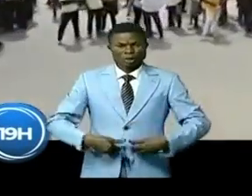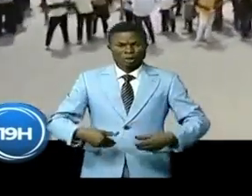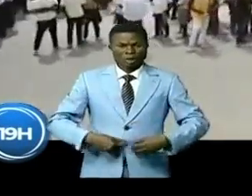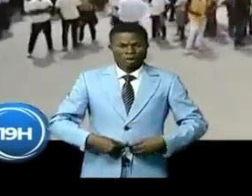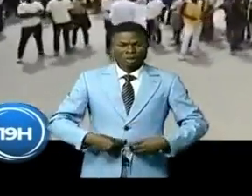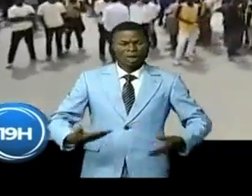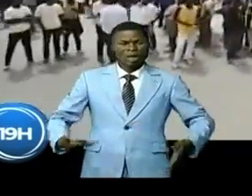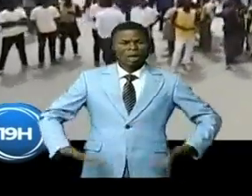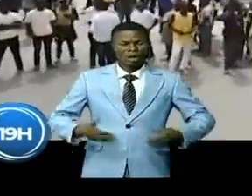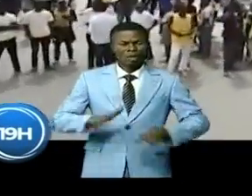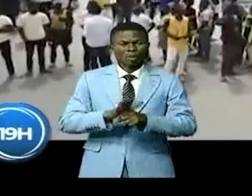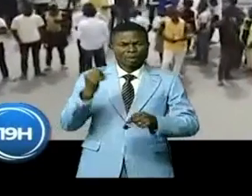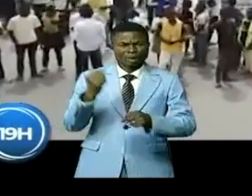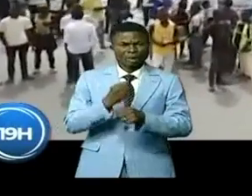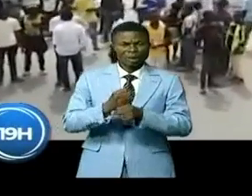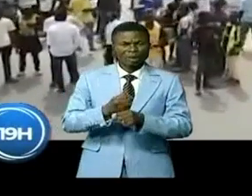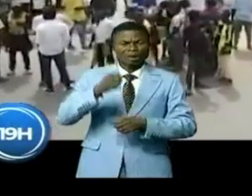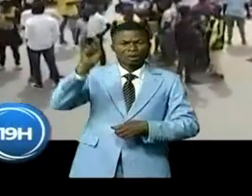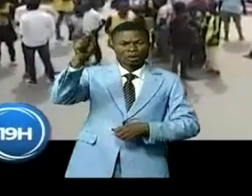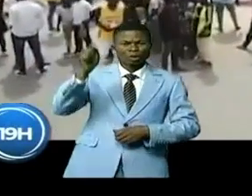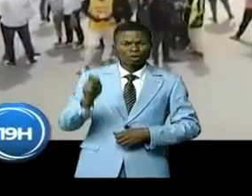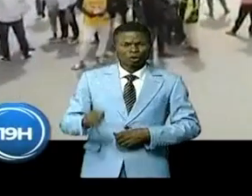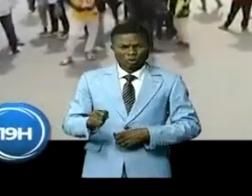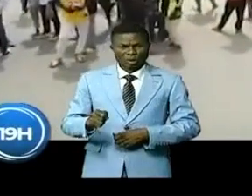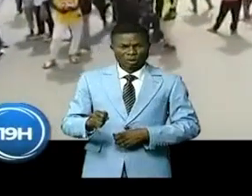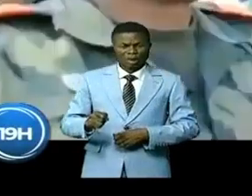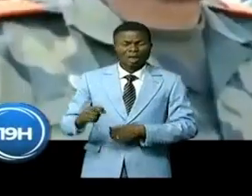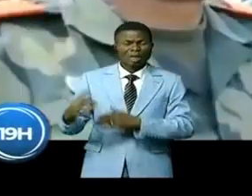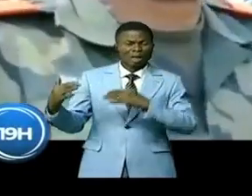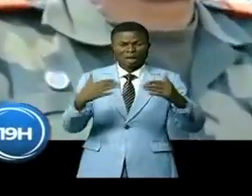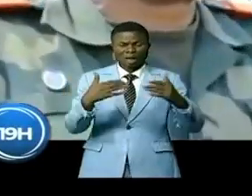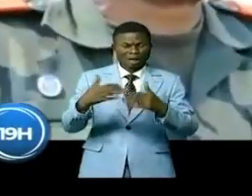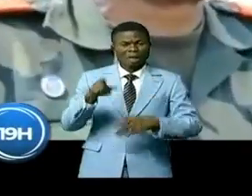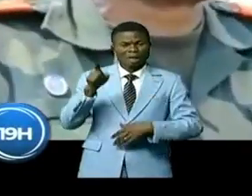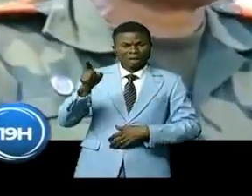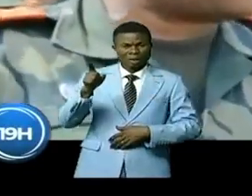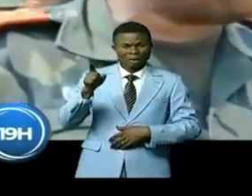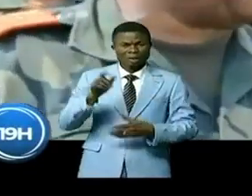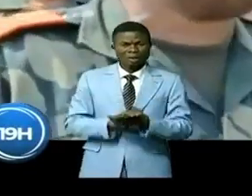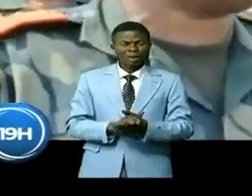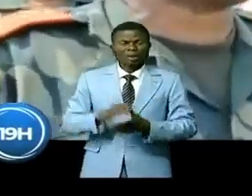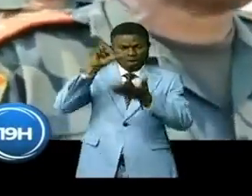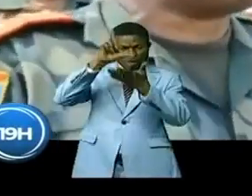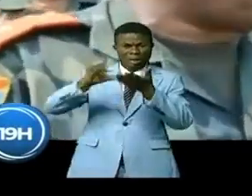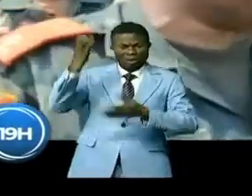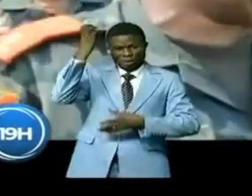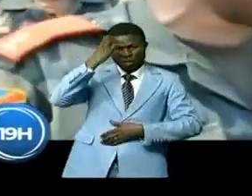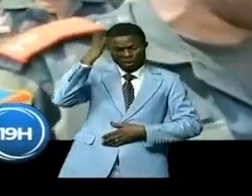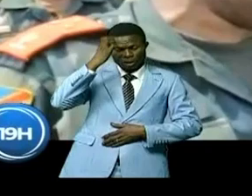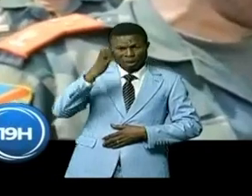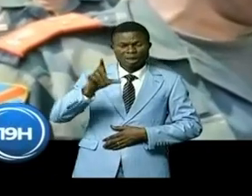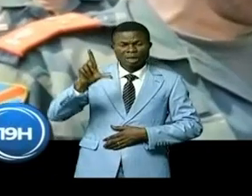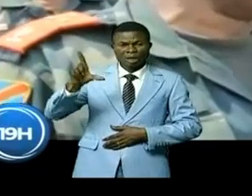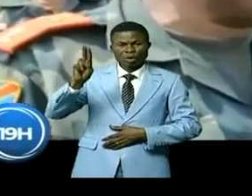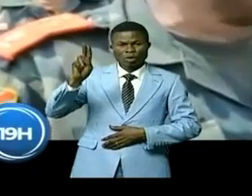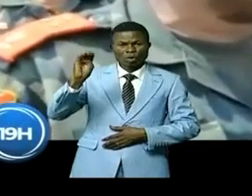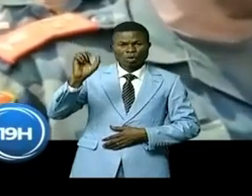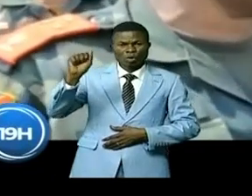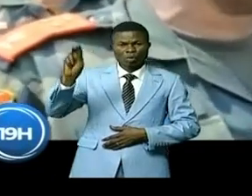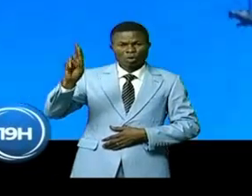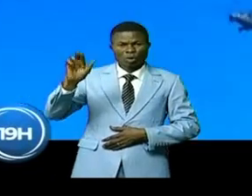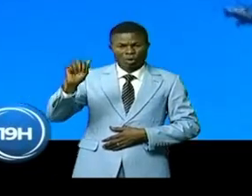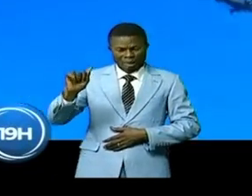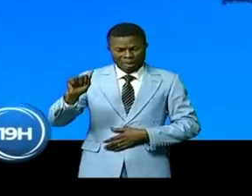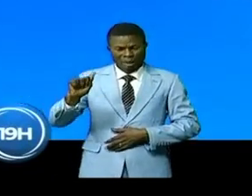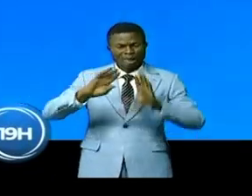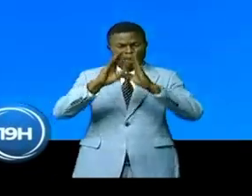les travaux abattus par les commandants des opérations militaires en Ituri, le lieutenant général Louboya Kachamadjoni et toute son équipe.